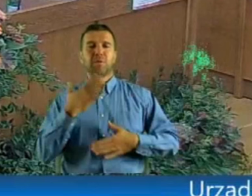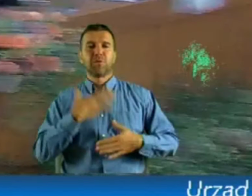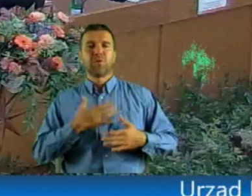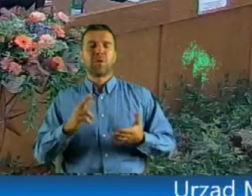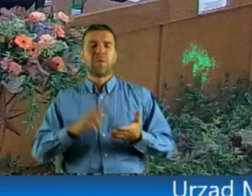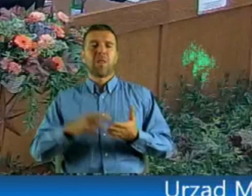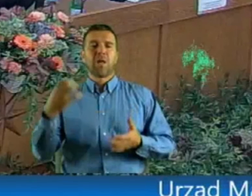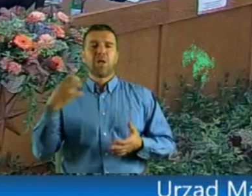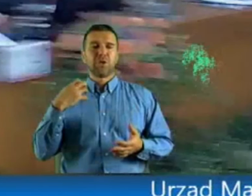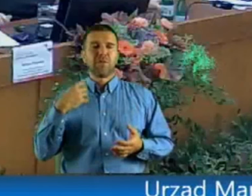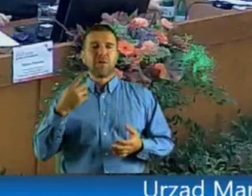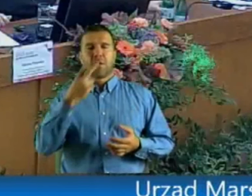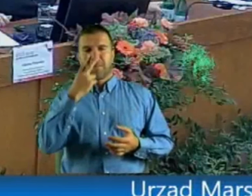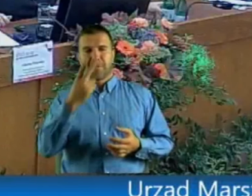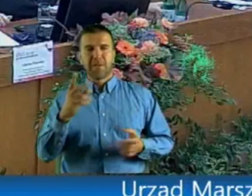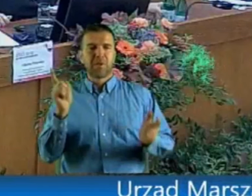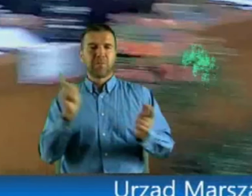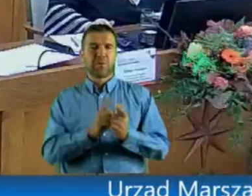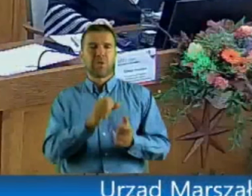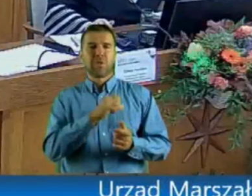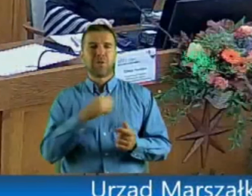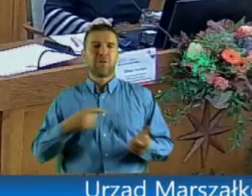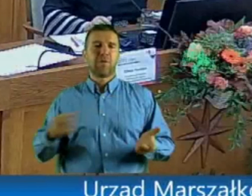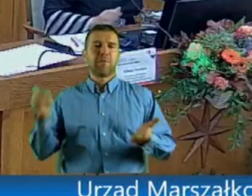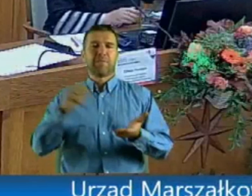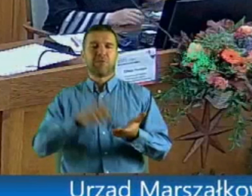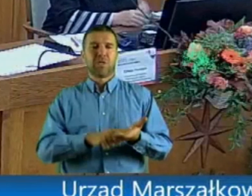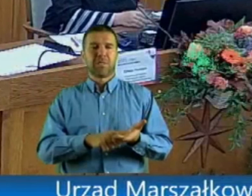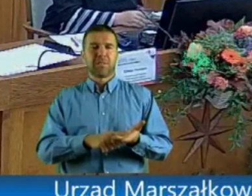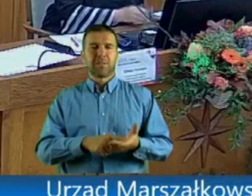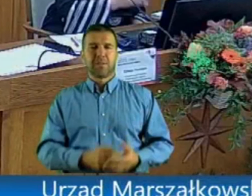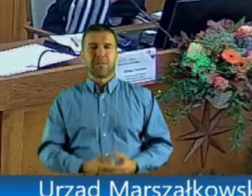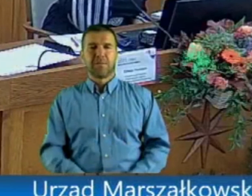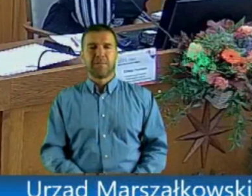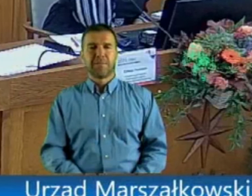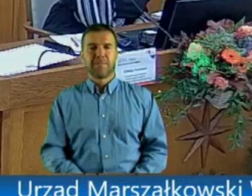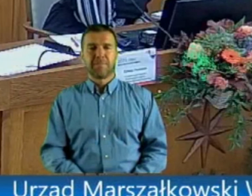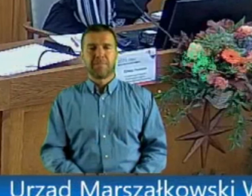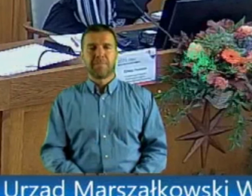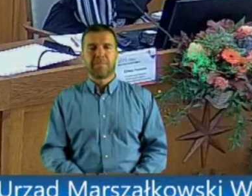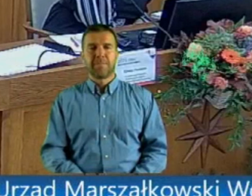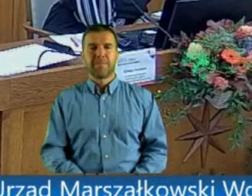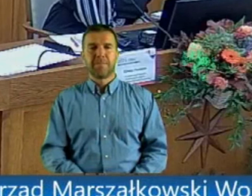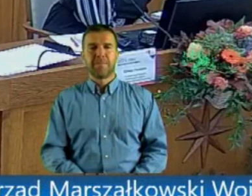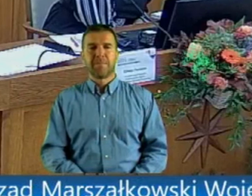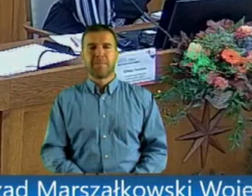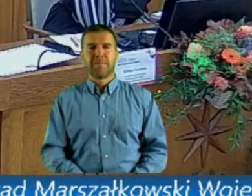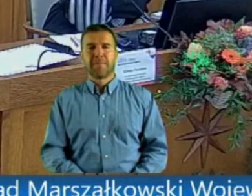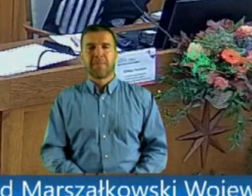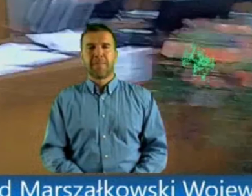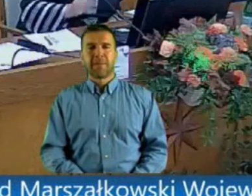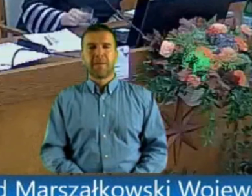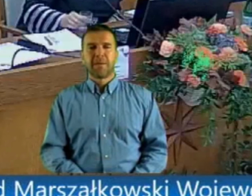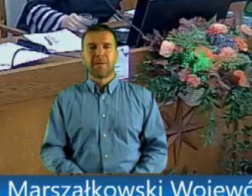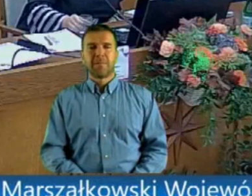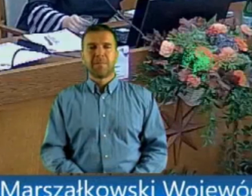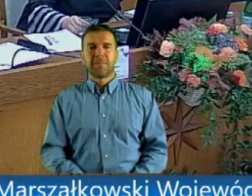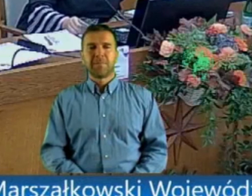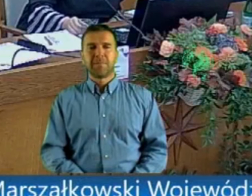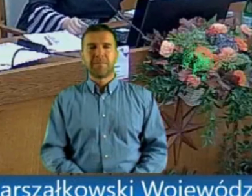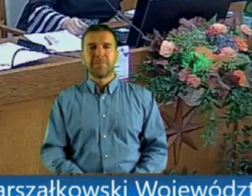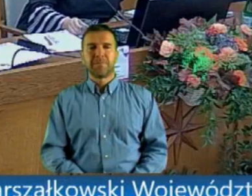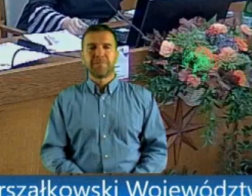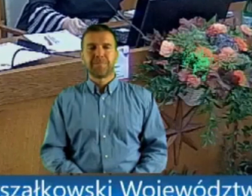żywo zobaczyć po raz pierwszy, odkąd zostałem dyrektorem Związku Województw, Biura Związku Województw RP.